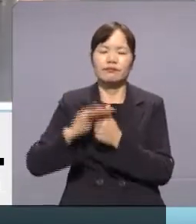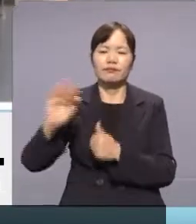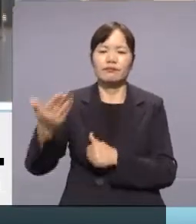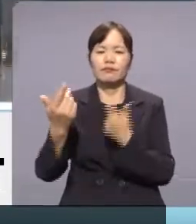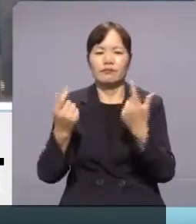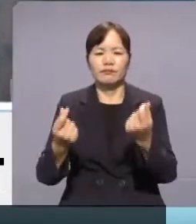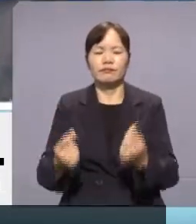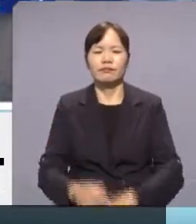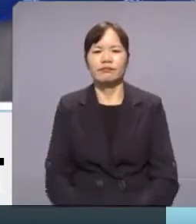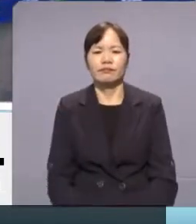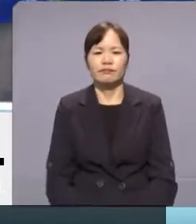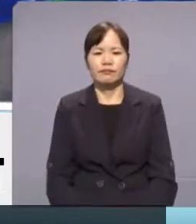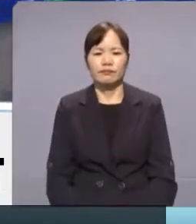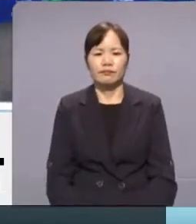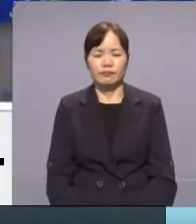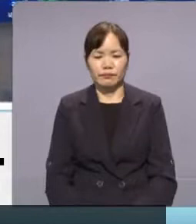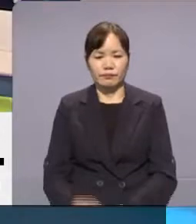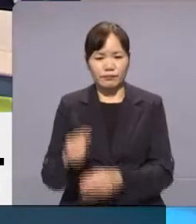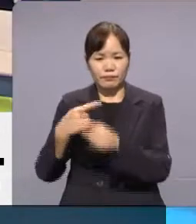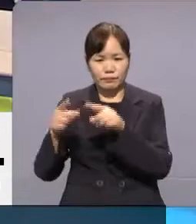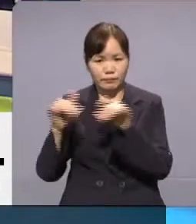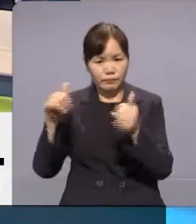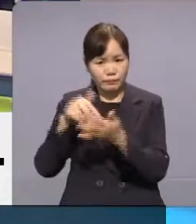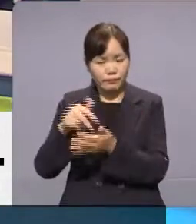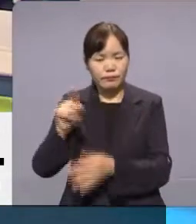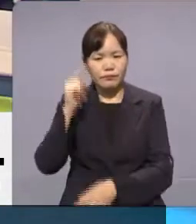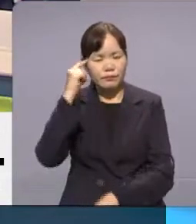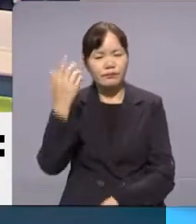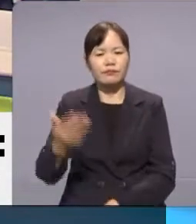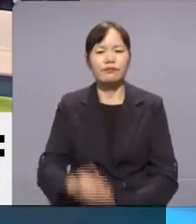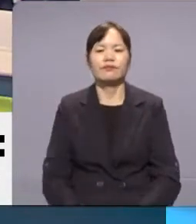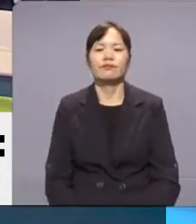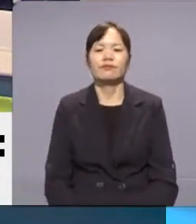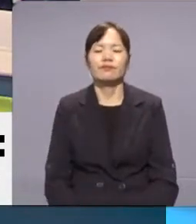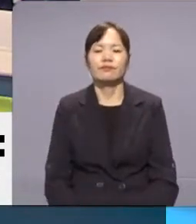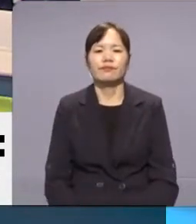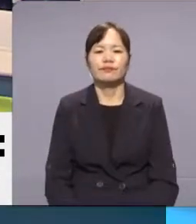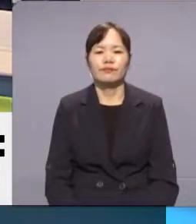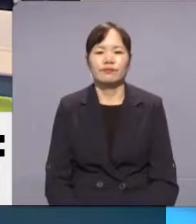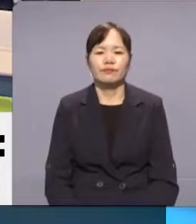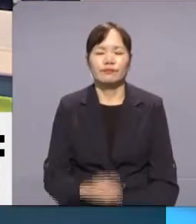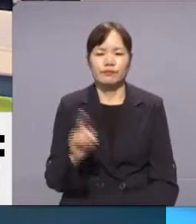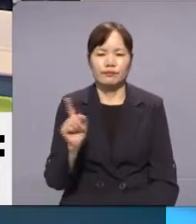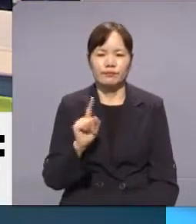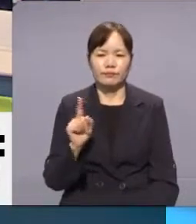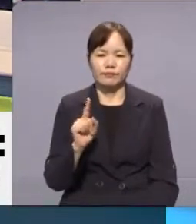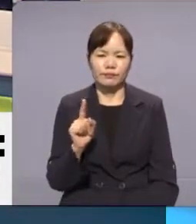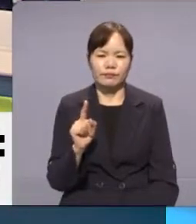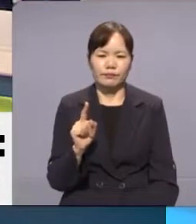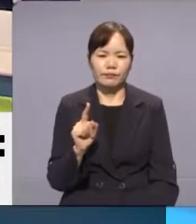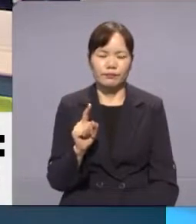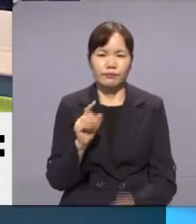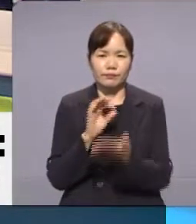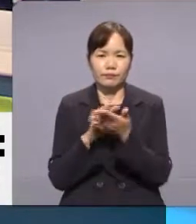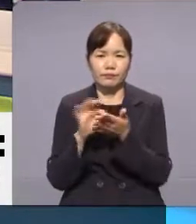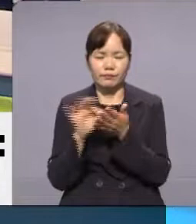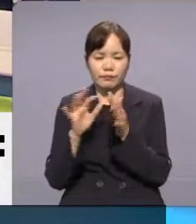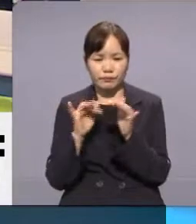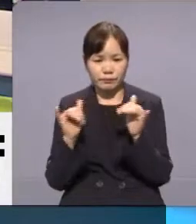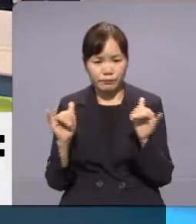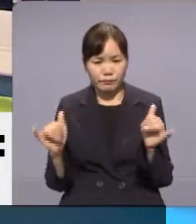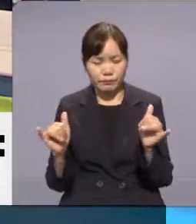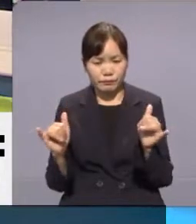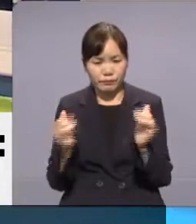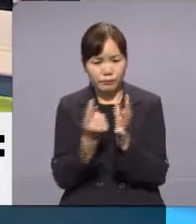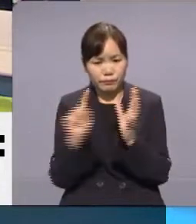않겠냐 보여집니다. 네, 윤석천 평론가께서는 어떤 입장이세요? 아무래도 뭐 일단은 그 사용자가 얼마나